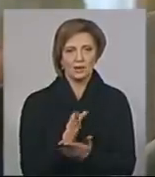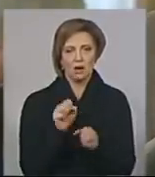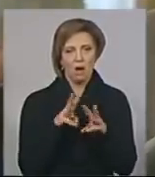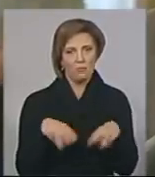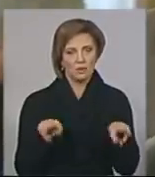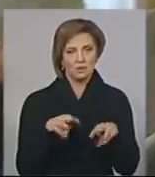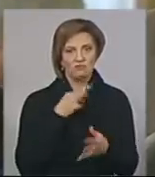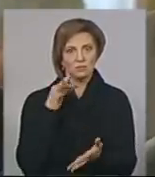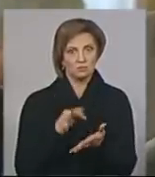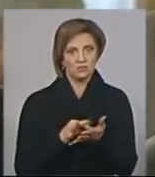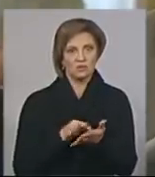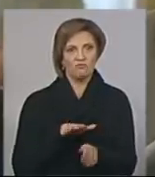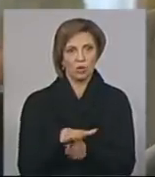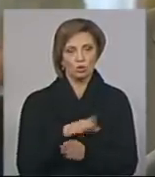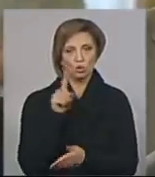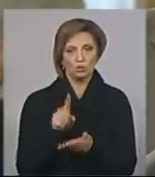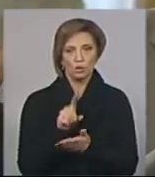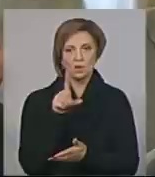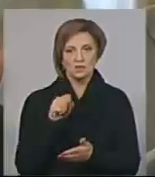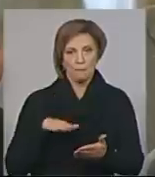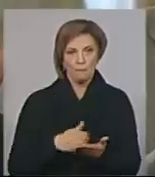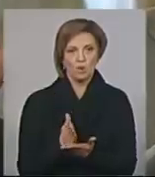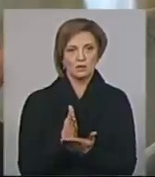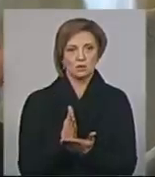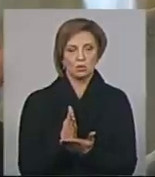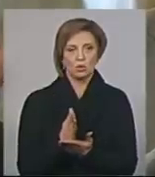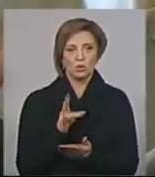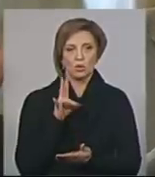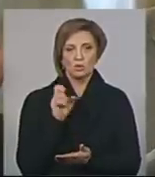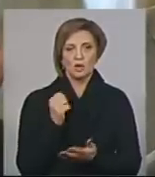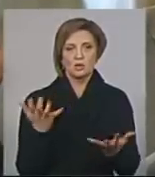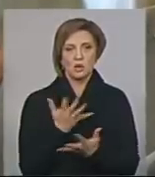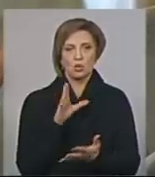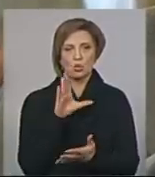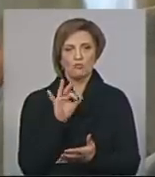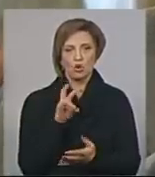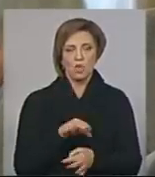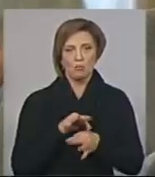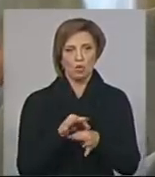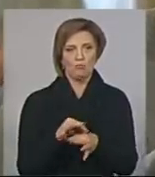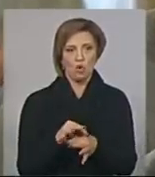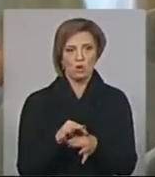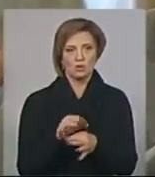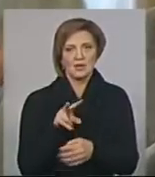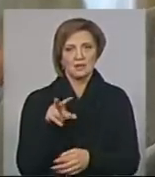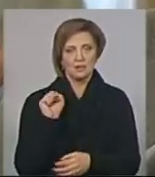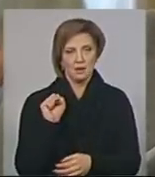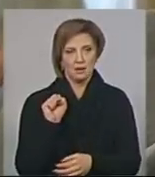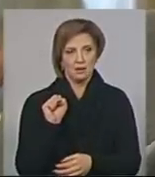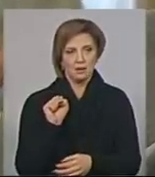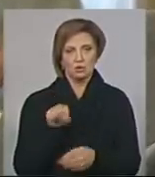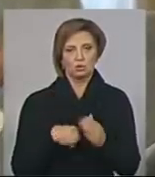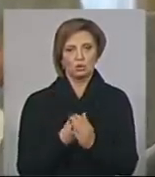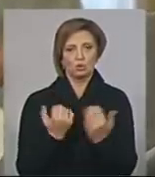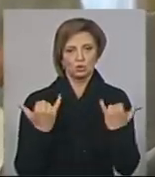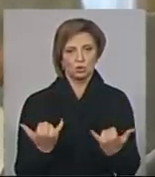відповідач і виконуючий обов'язки за політику, на яку вона проводила до